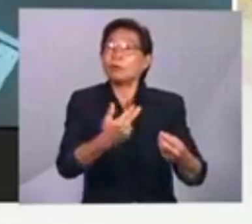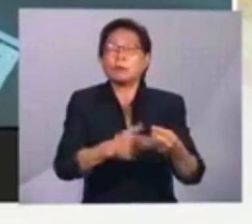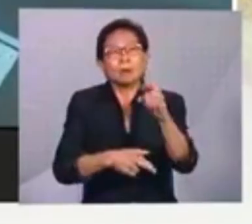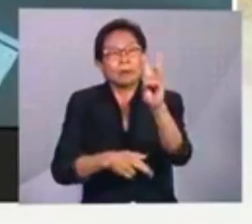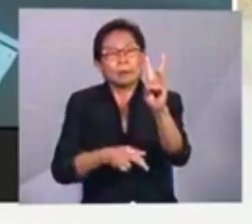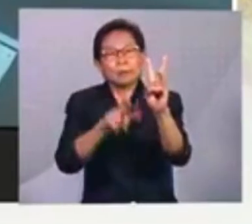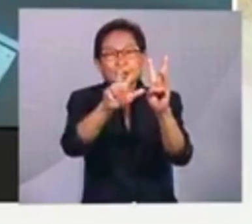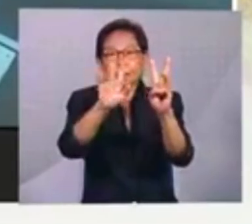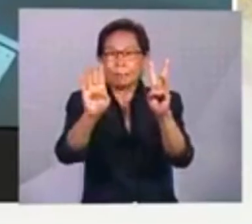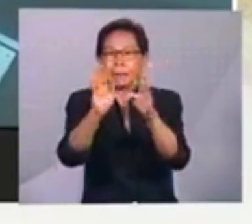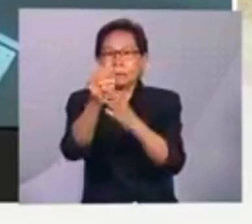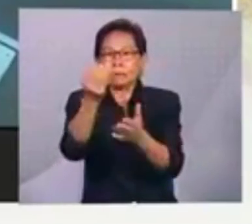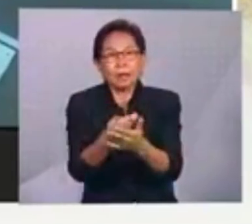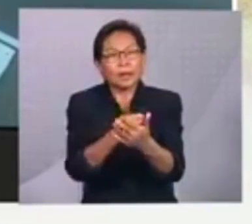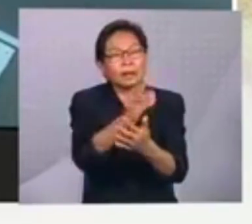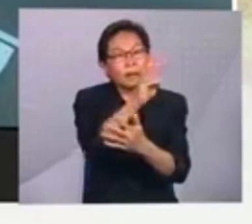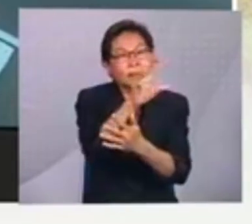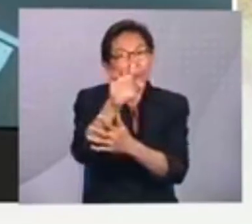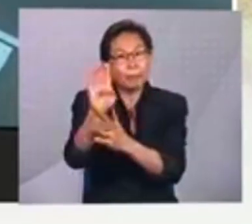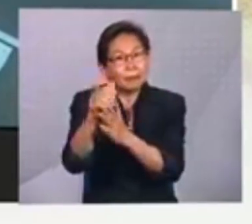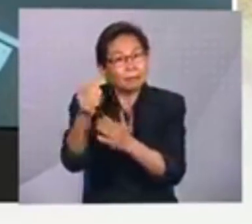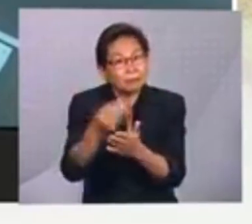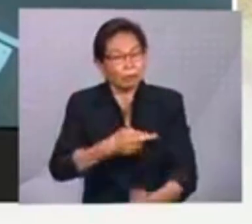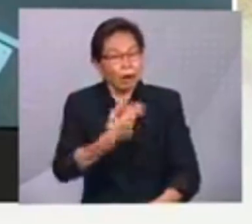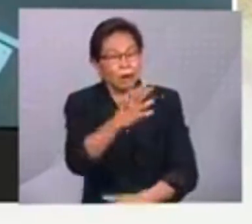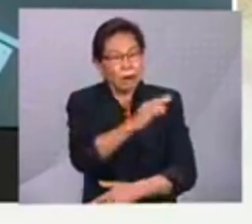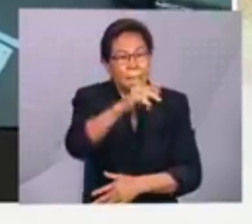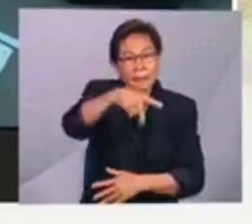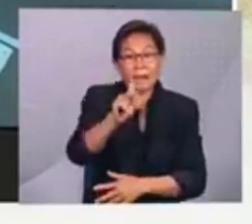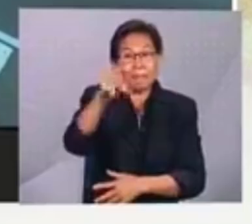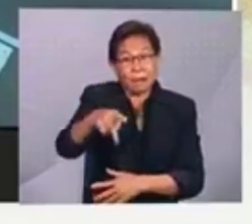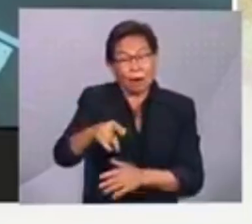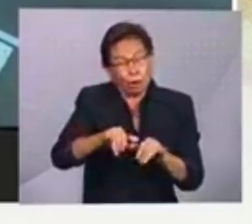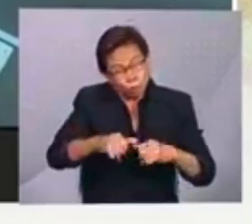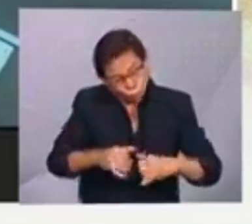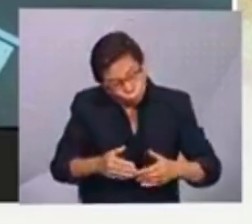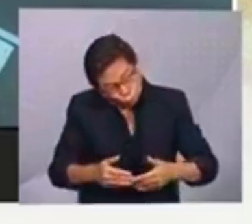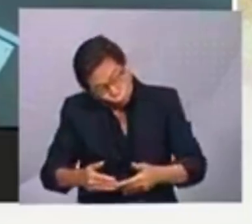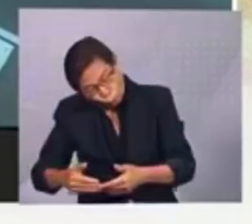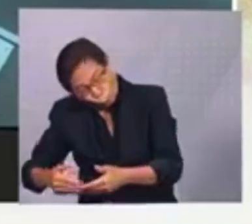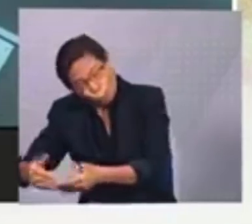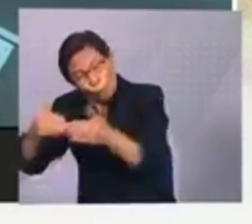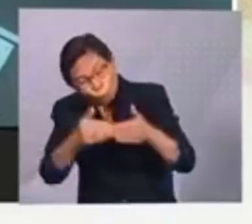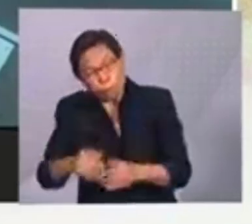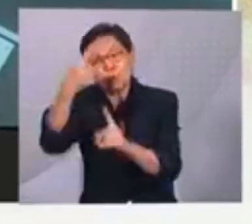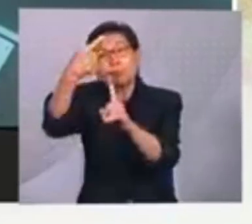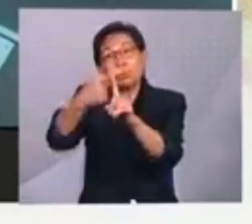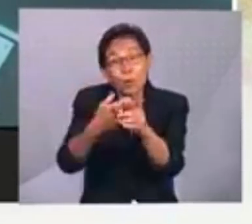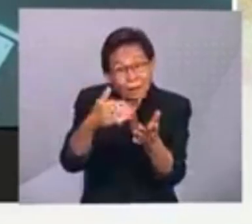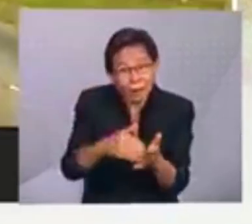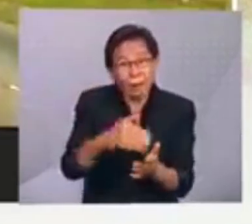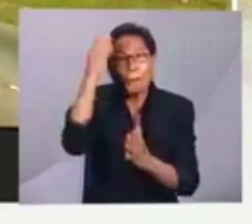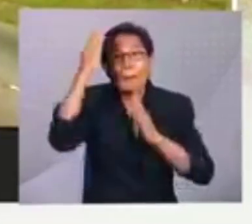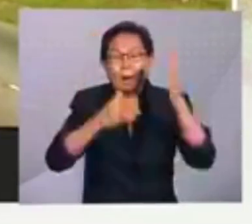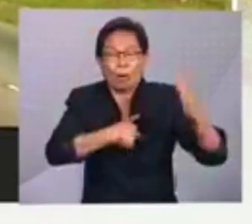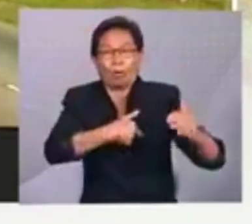63 bygate dan juga Pique Vibe terusan untuk tempo sebulan lagi negara kita